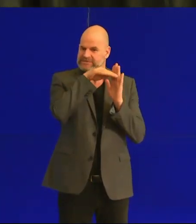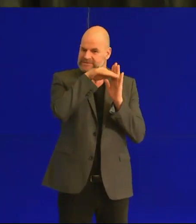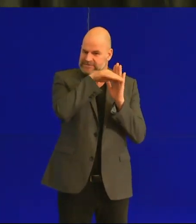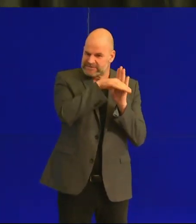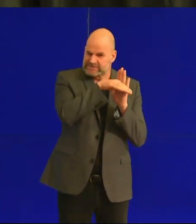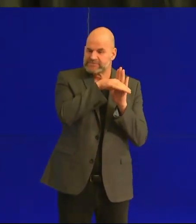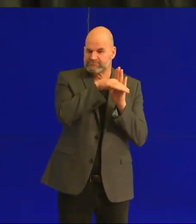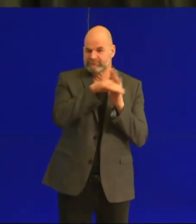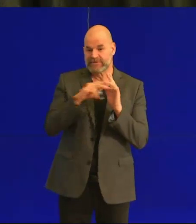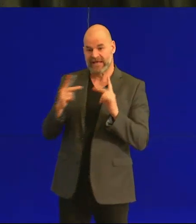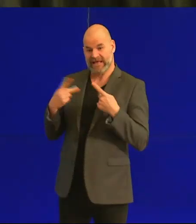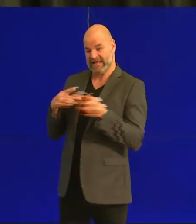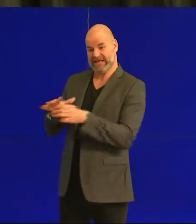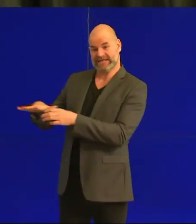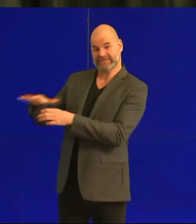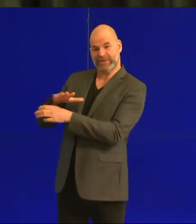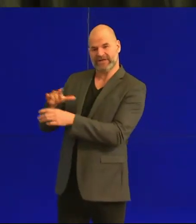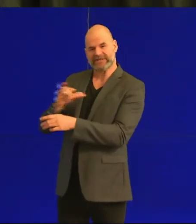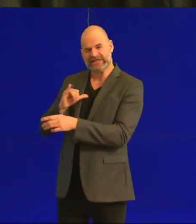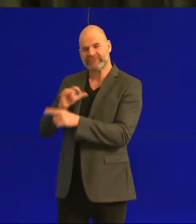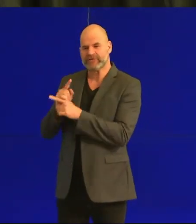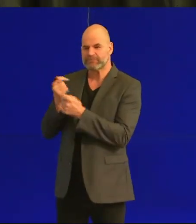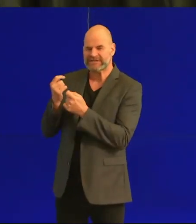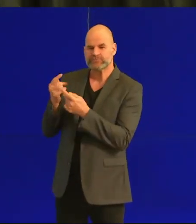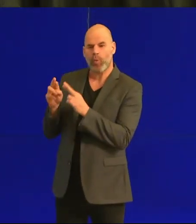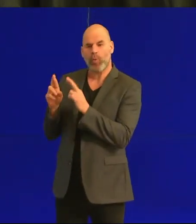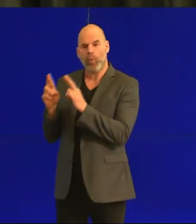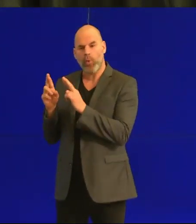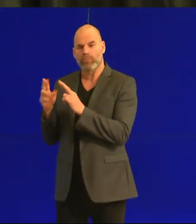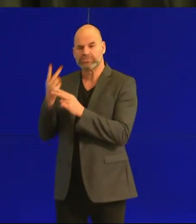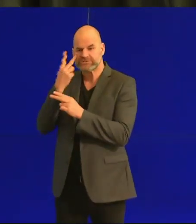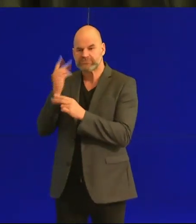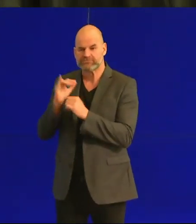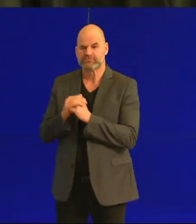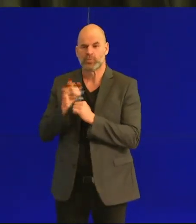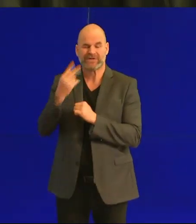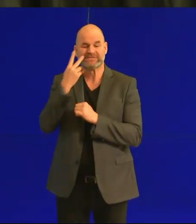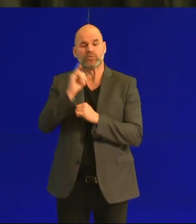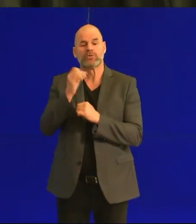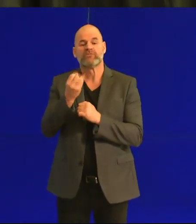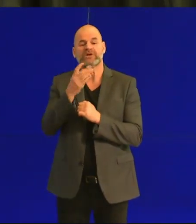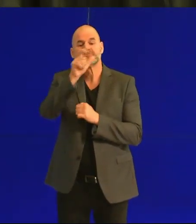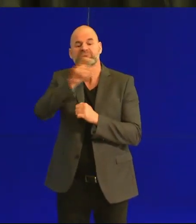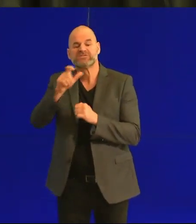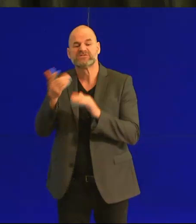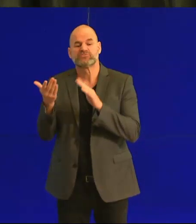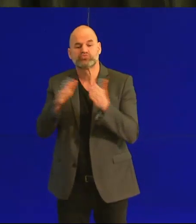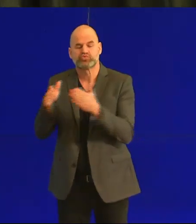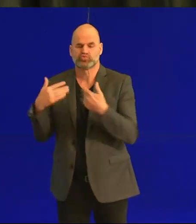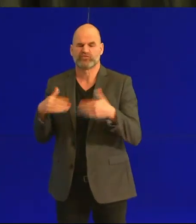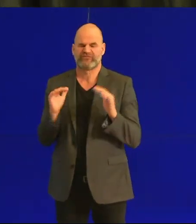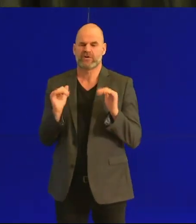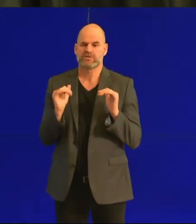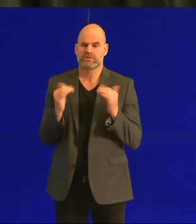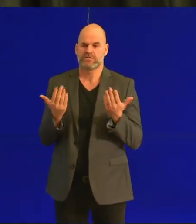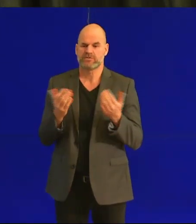en velin bref c'est aux analyses interprétation des